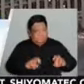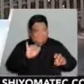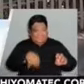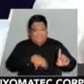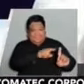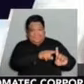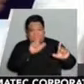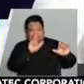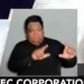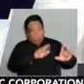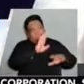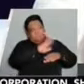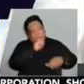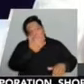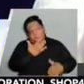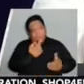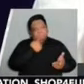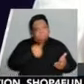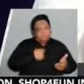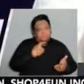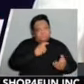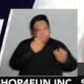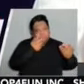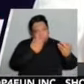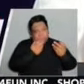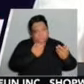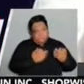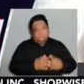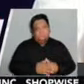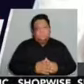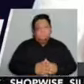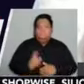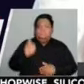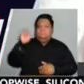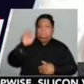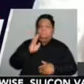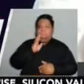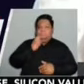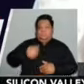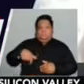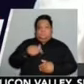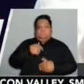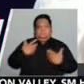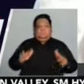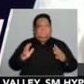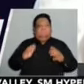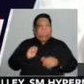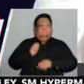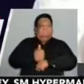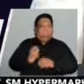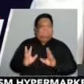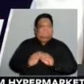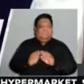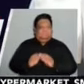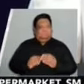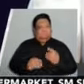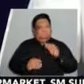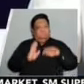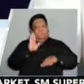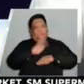panig nito. Tumawag kami ng meeting, yung executive committee, kasama siya. Tinawag namin siya